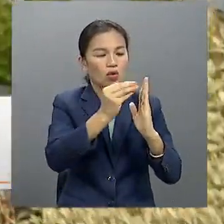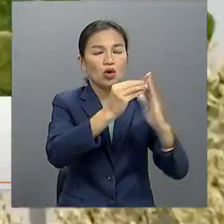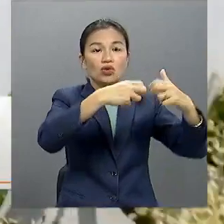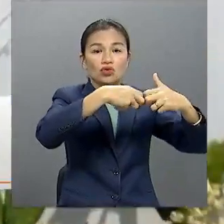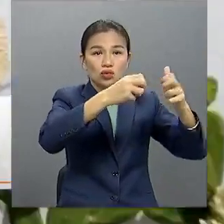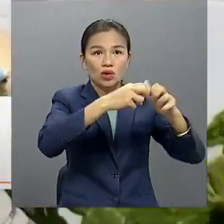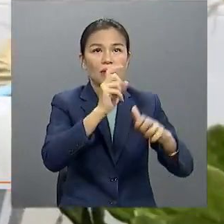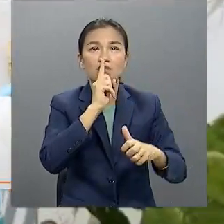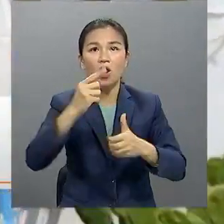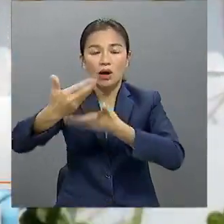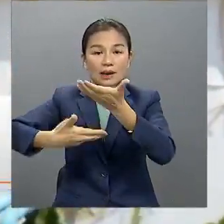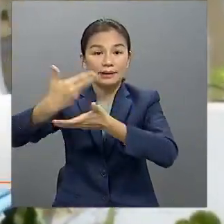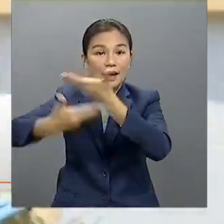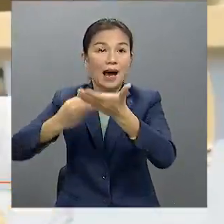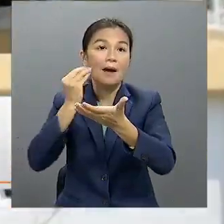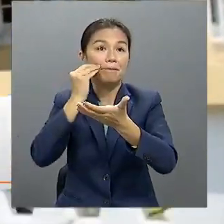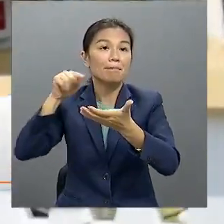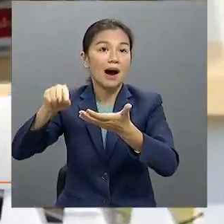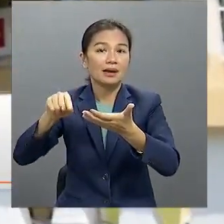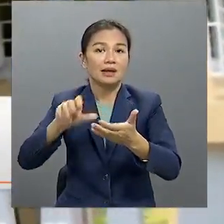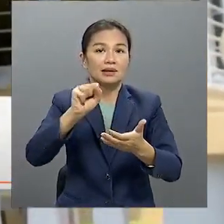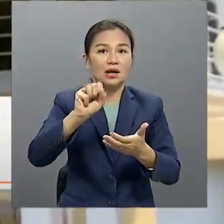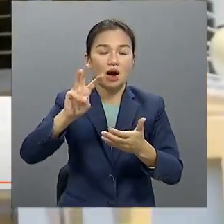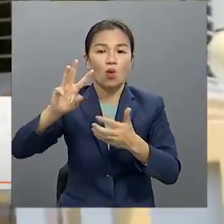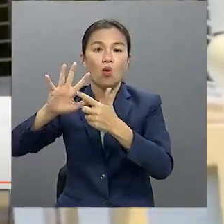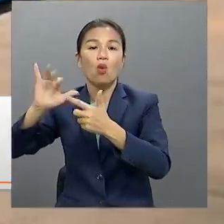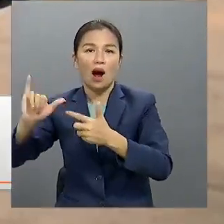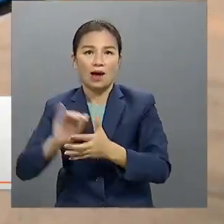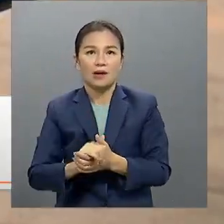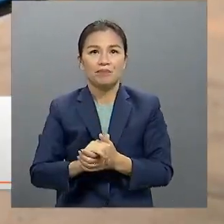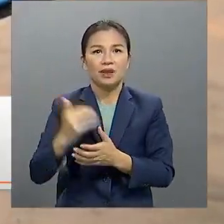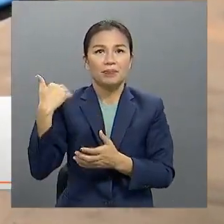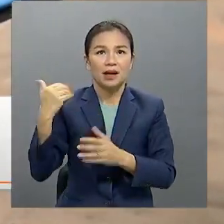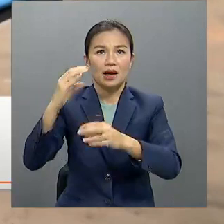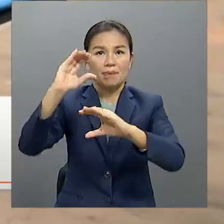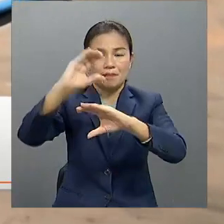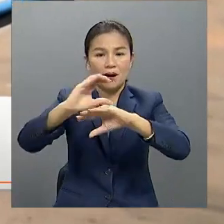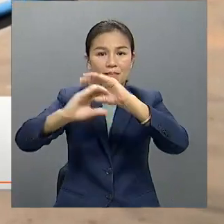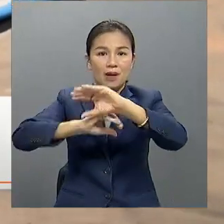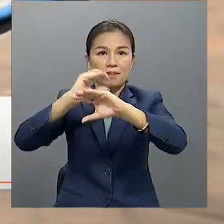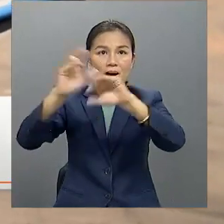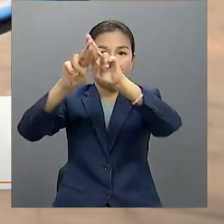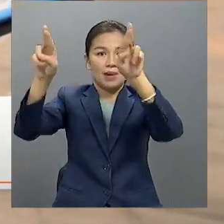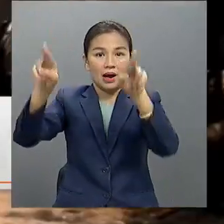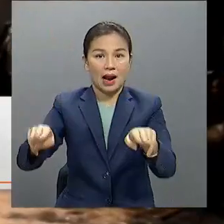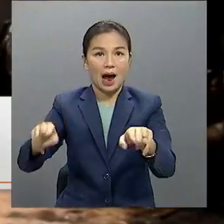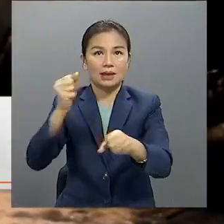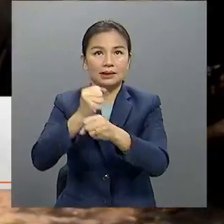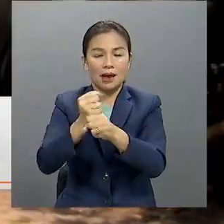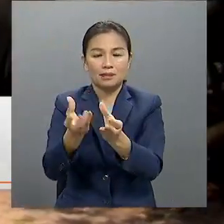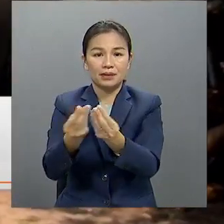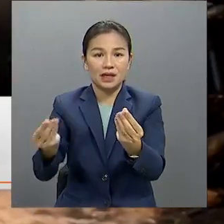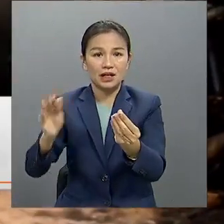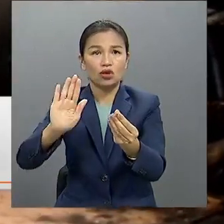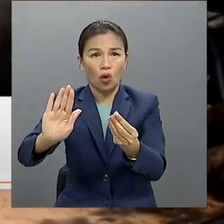าดบ้านสวายหมู่ที่6ตำบลสวายเนี่ยนะมีการก่อสร้างต่อเติมร้านค้าสร้างขึ้นในที่ราชพัสดุเลยเป็นร้านขายเบเ